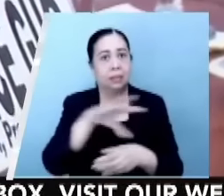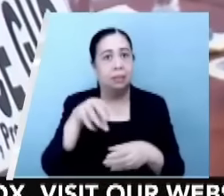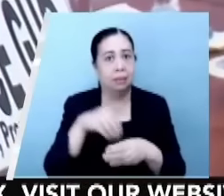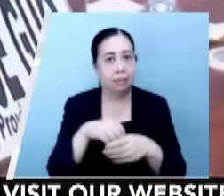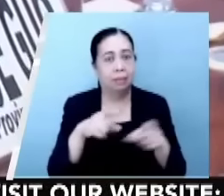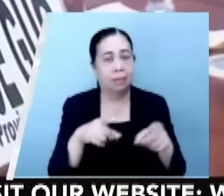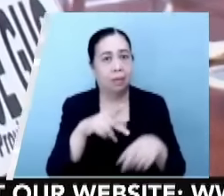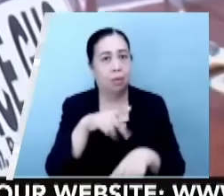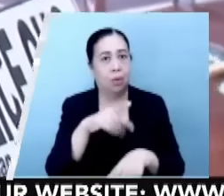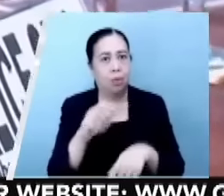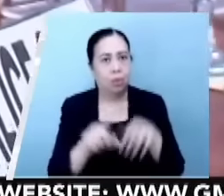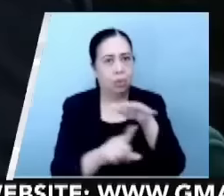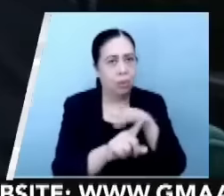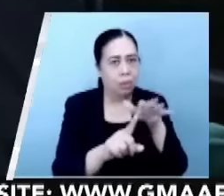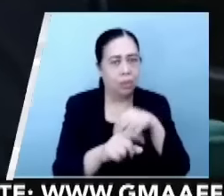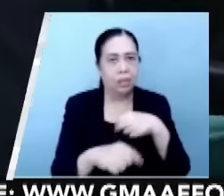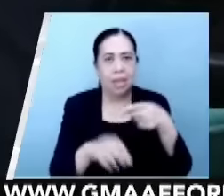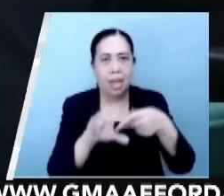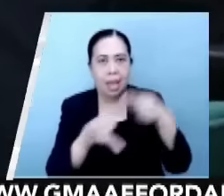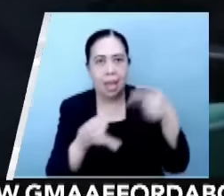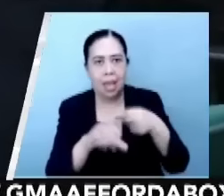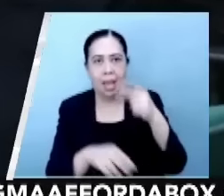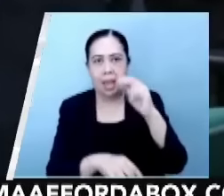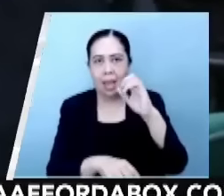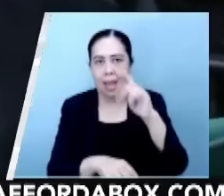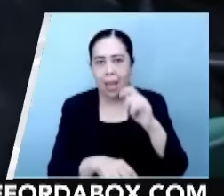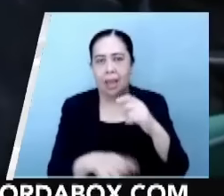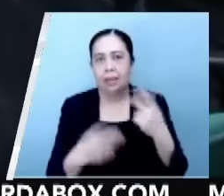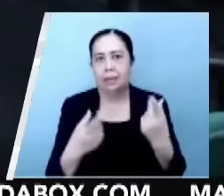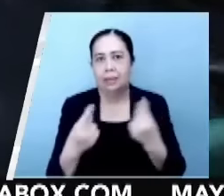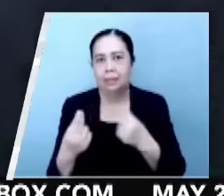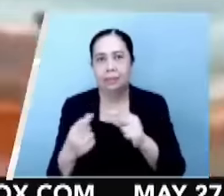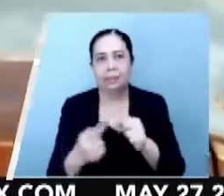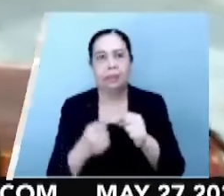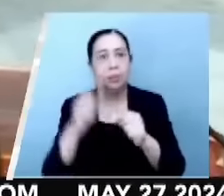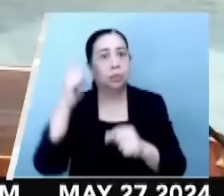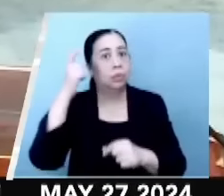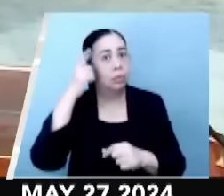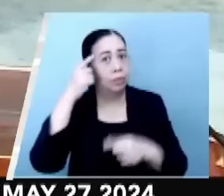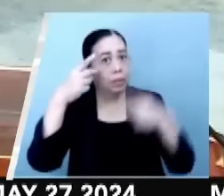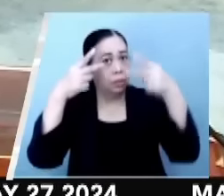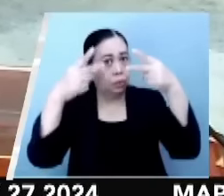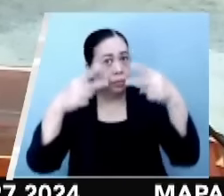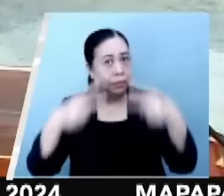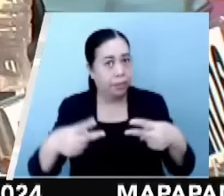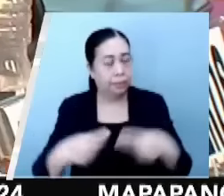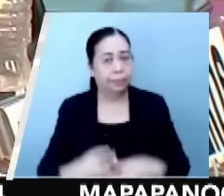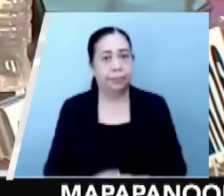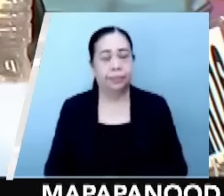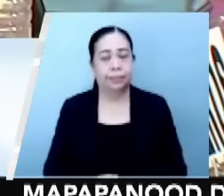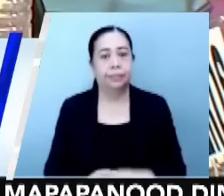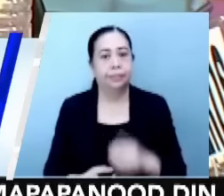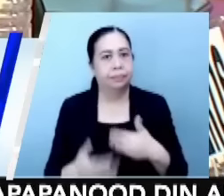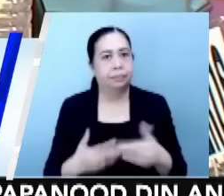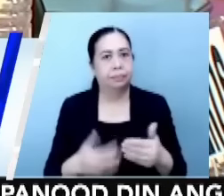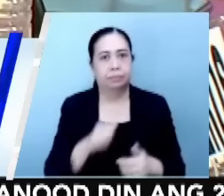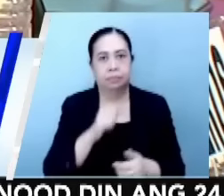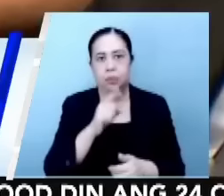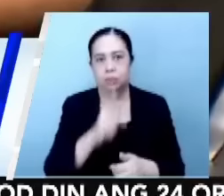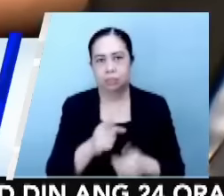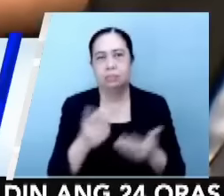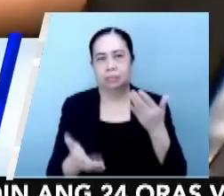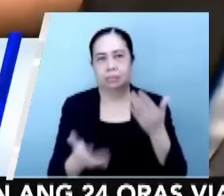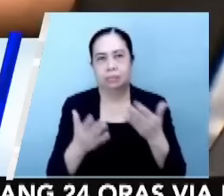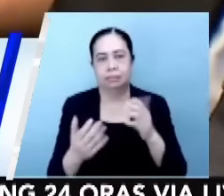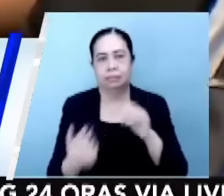surveillance at hacking activities, lalo na sa mga government websites. Kaya bagamat hindi patiyak, malamang daw na paharapin pa rin si